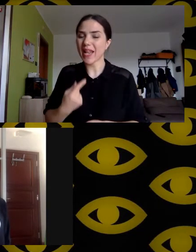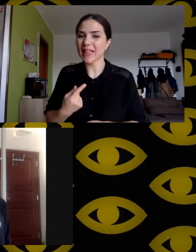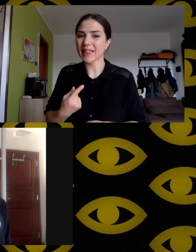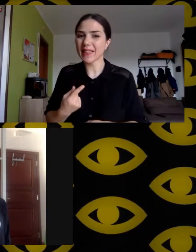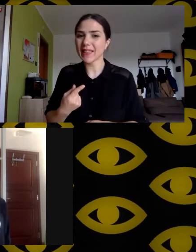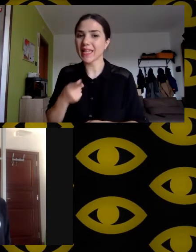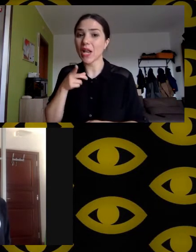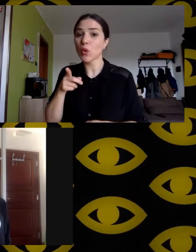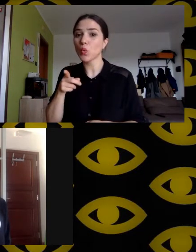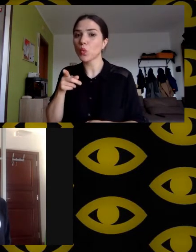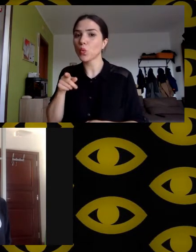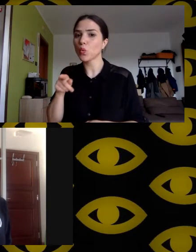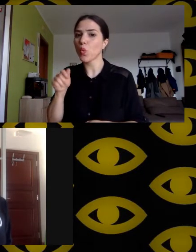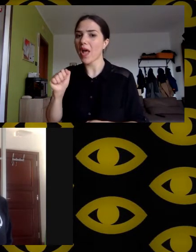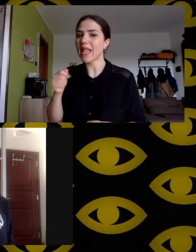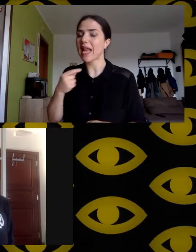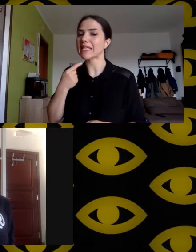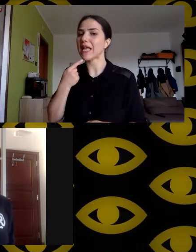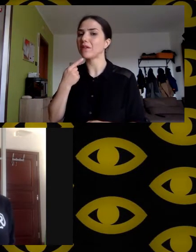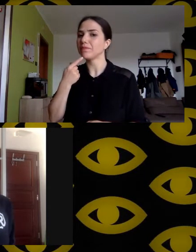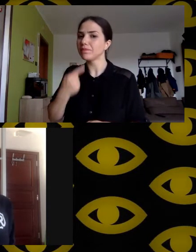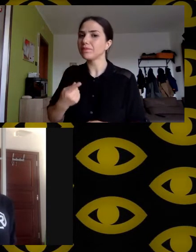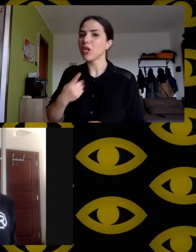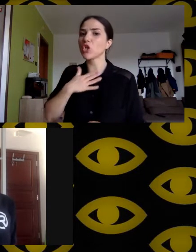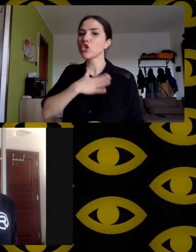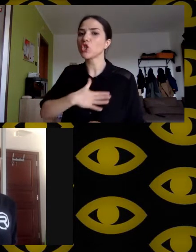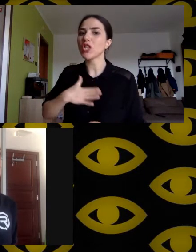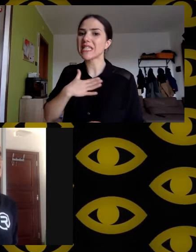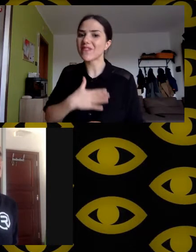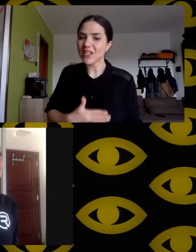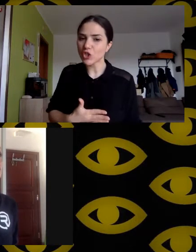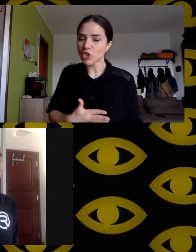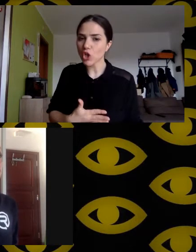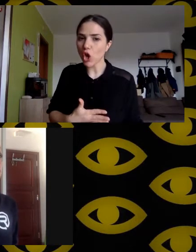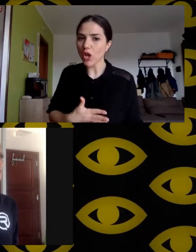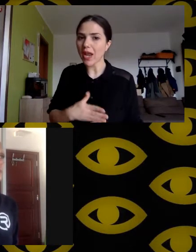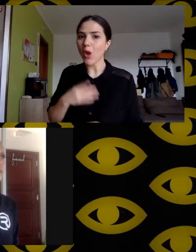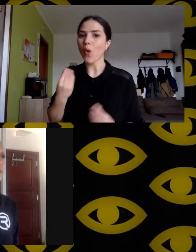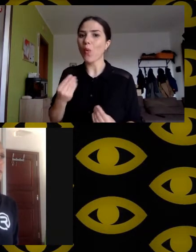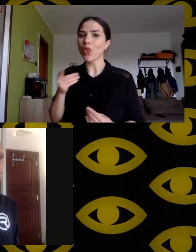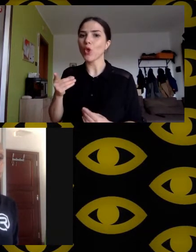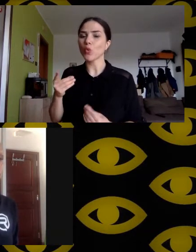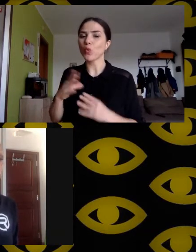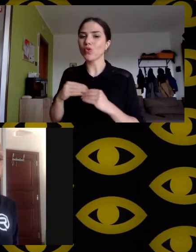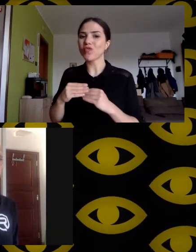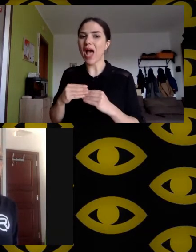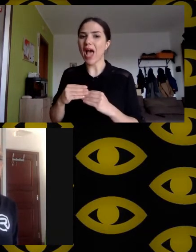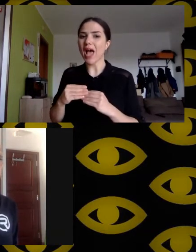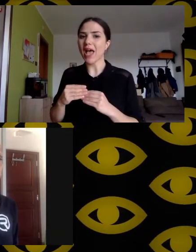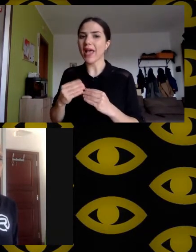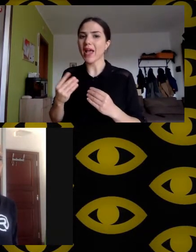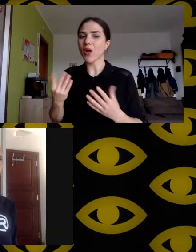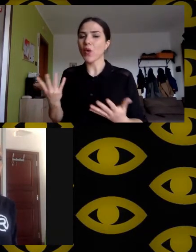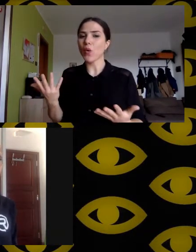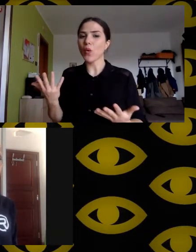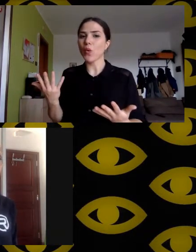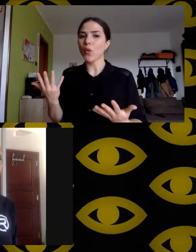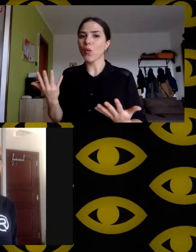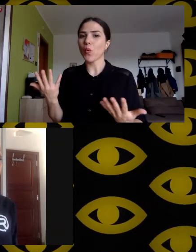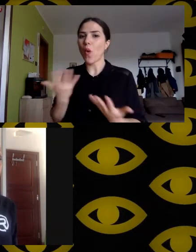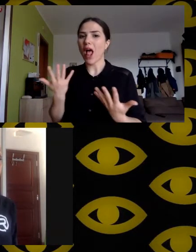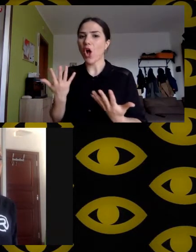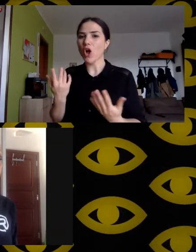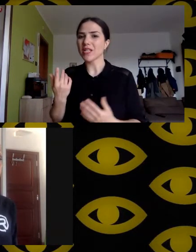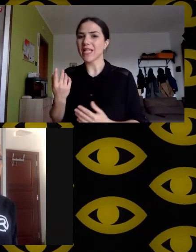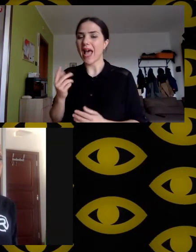della soddisfazione, no? E del quando tu fai qualcosa di buono per una persona, ci riduce un po' il tuo dolore. Ecco,